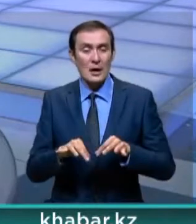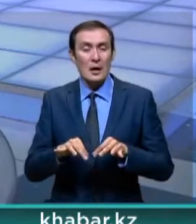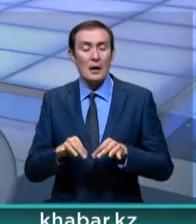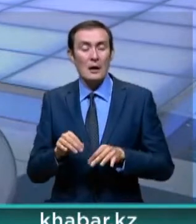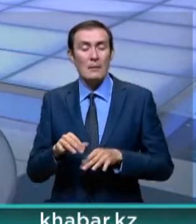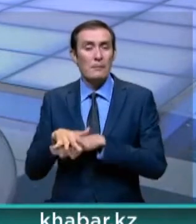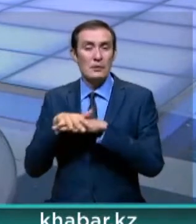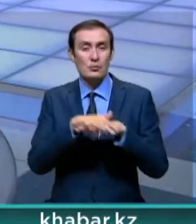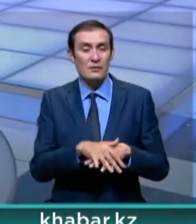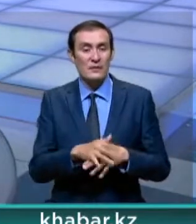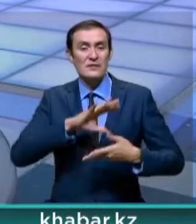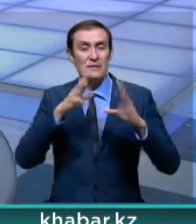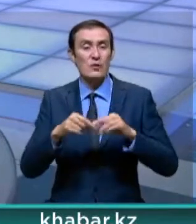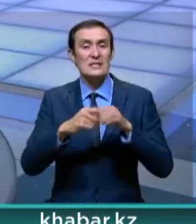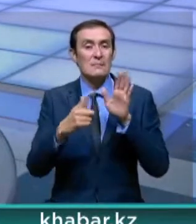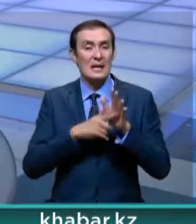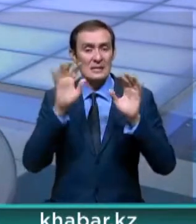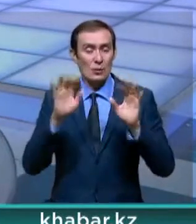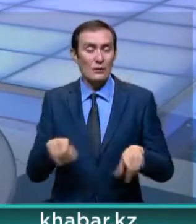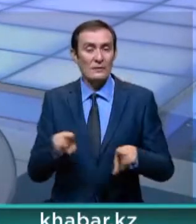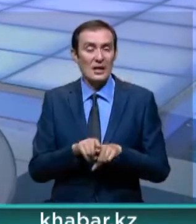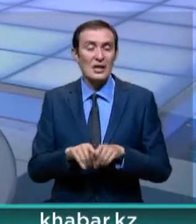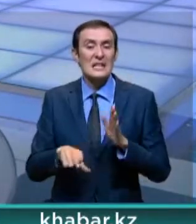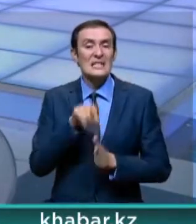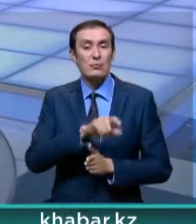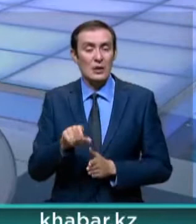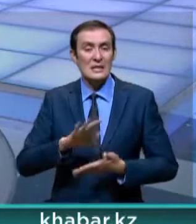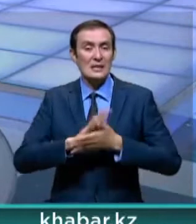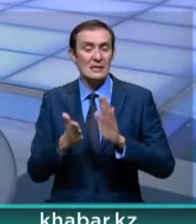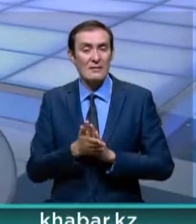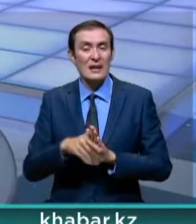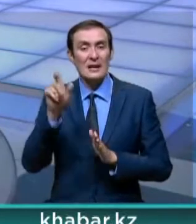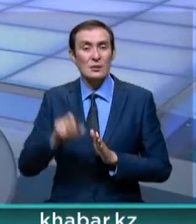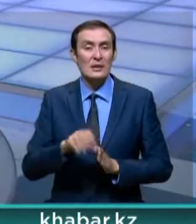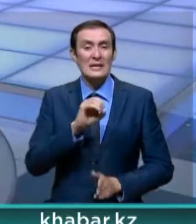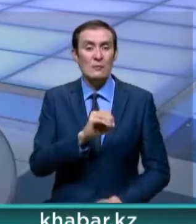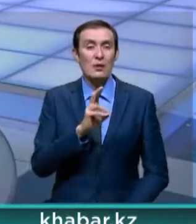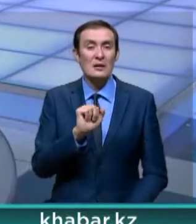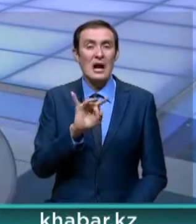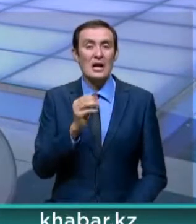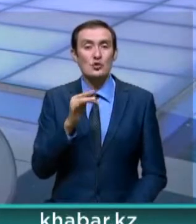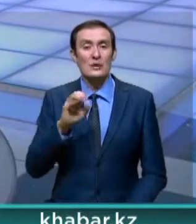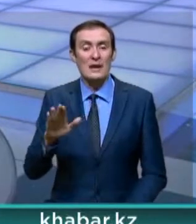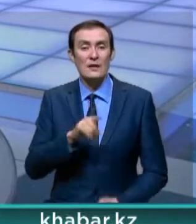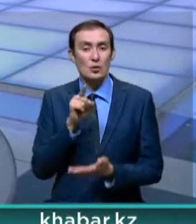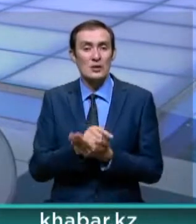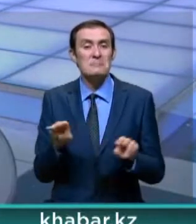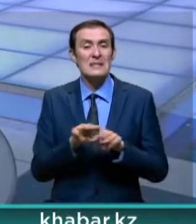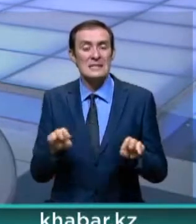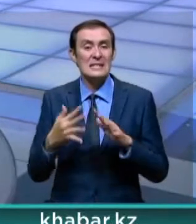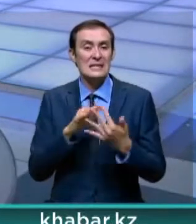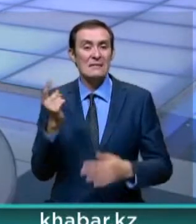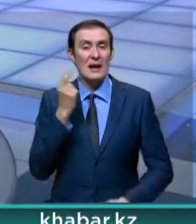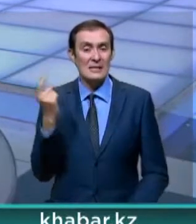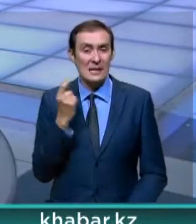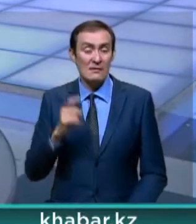поступившие в Мажилис. Всего их 17. Кроме того, мажилисмены согласовали кандидатуру Ербола Карашукеева на должность министра